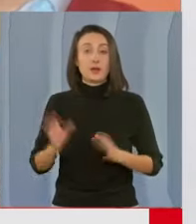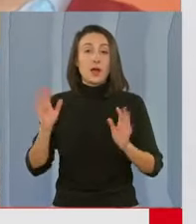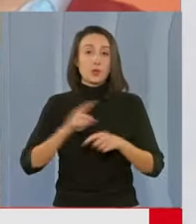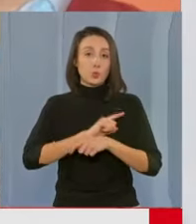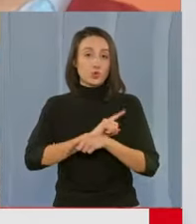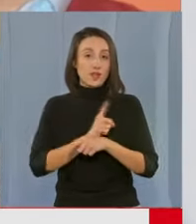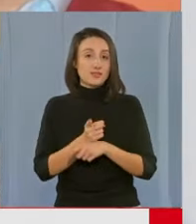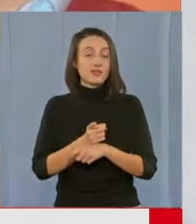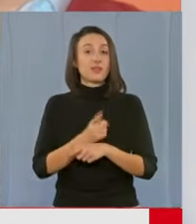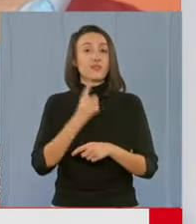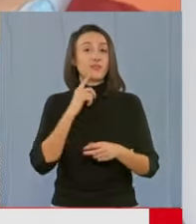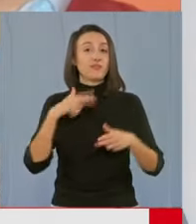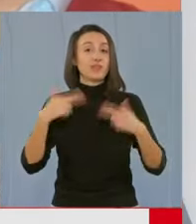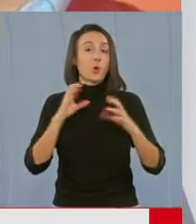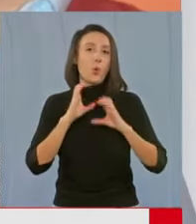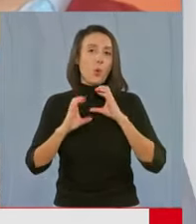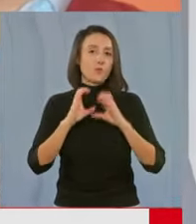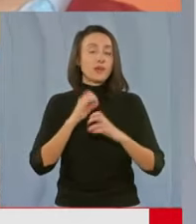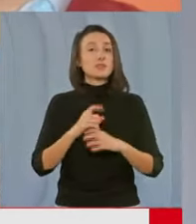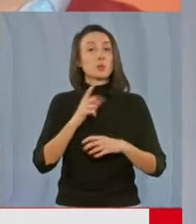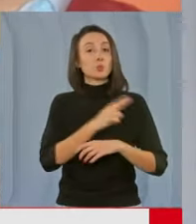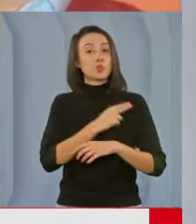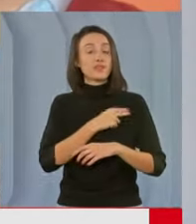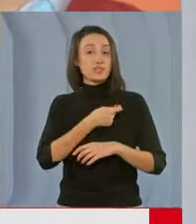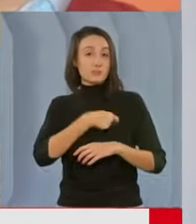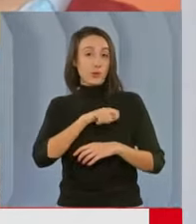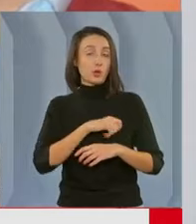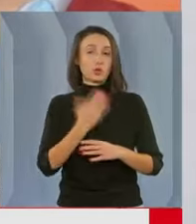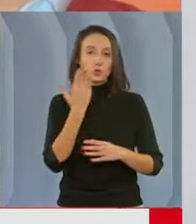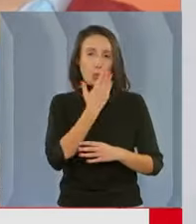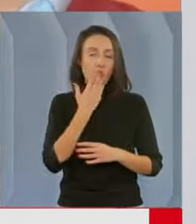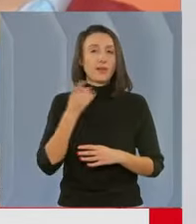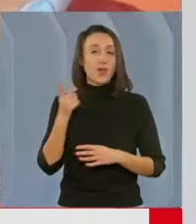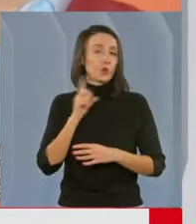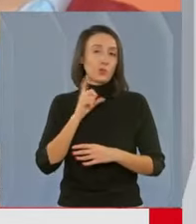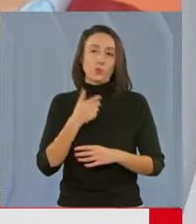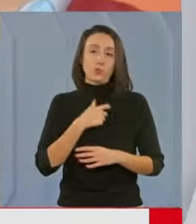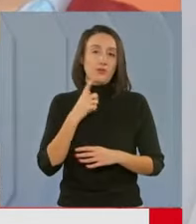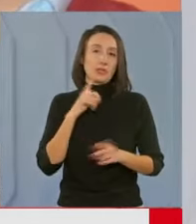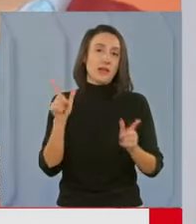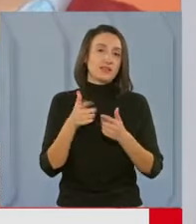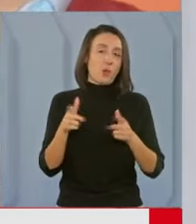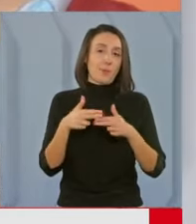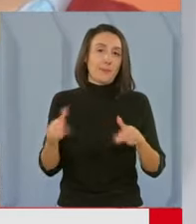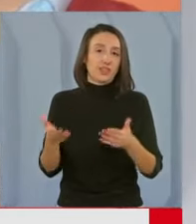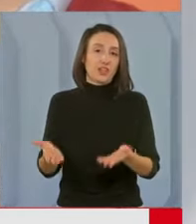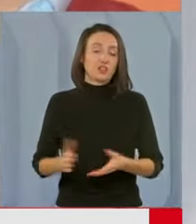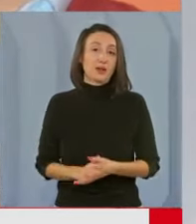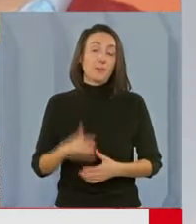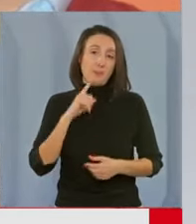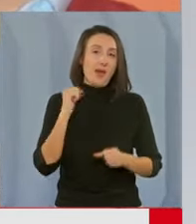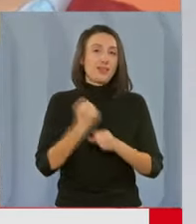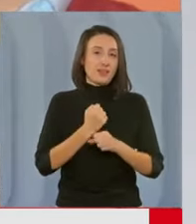urgență videoconferință cu șefii inspectoratelor școlare. Doamna Deca nu putea, pentru că sunt la restaurant, la restaurant mai greu să